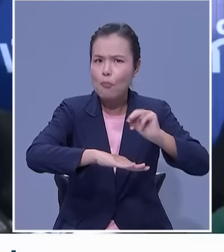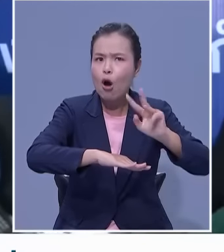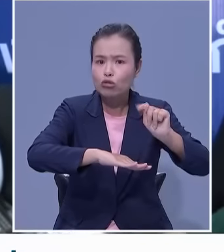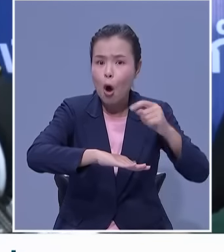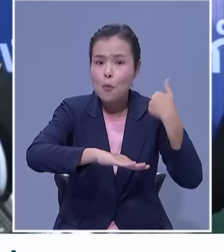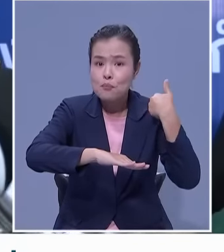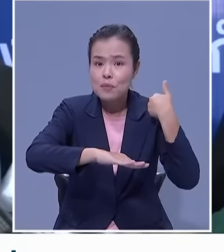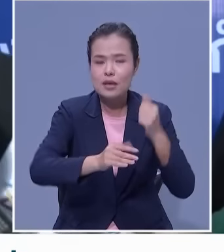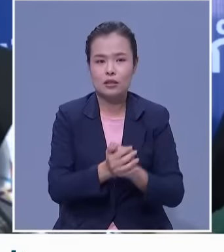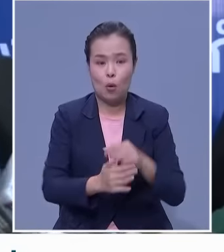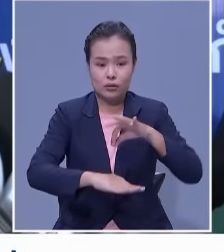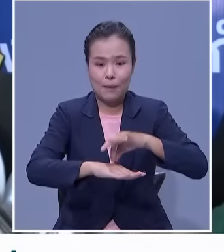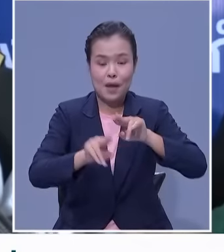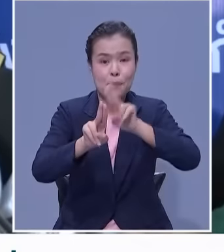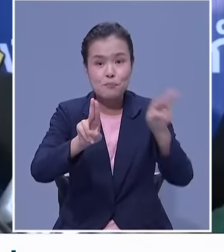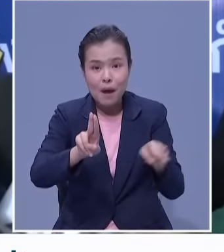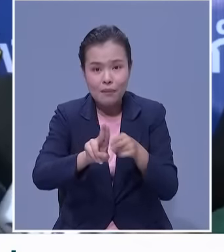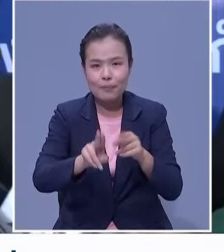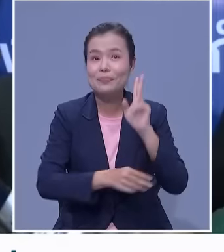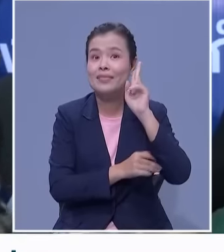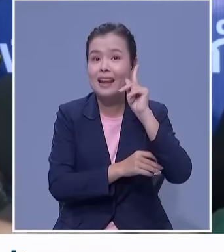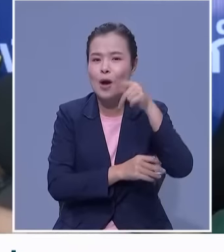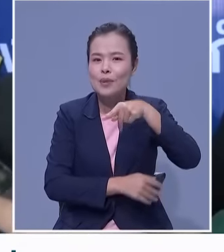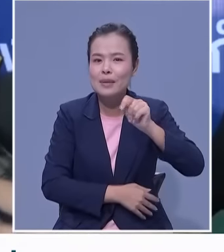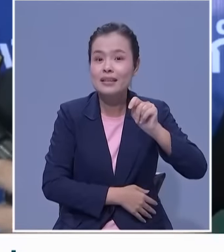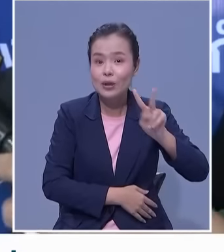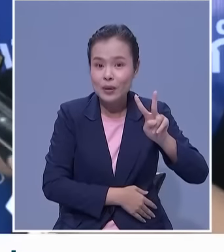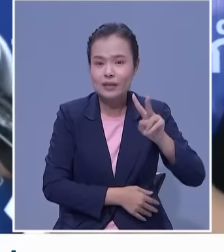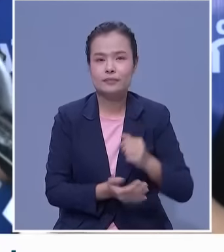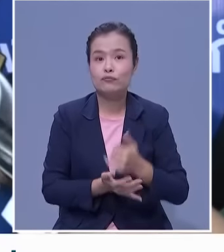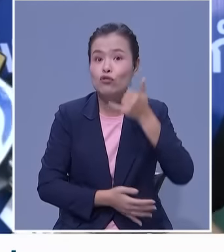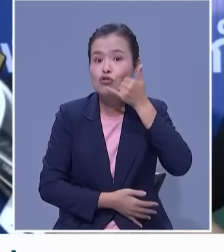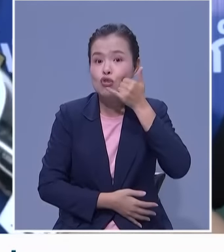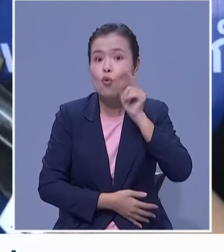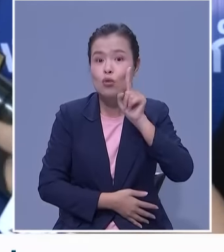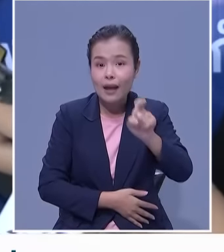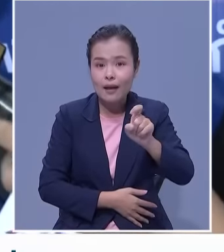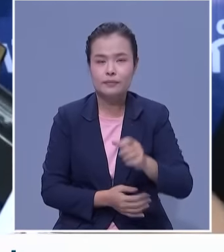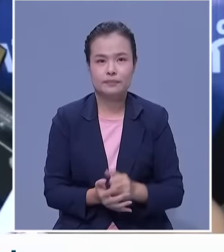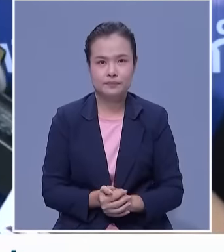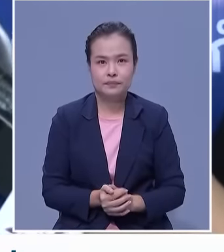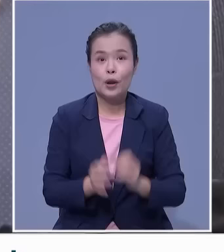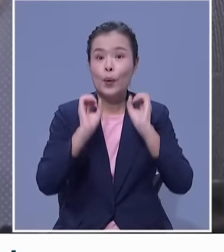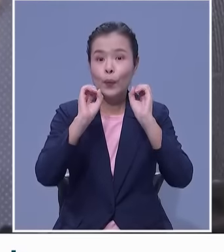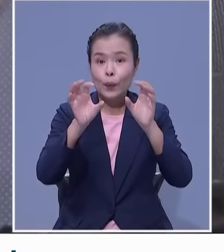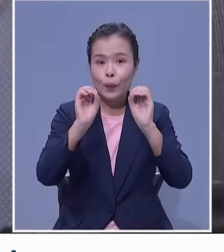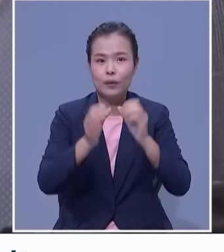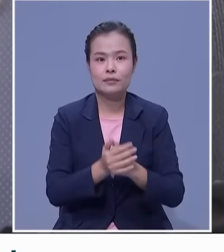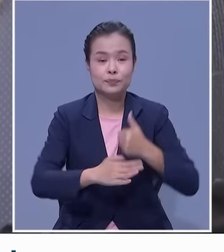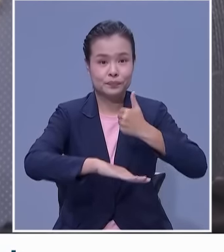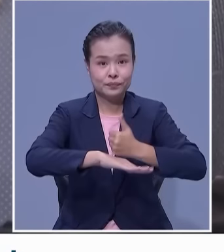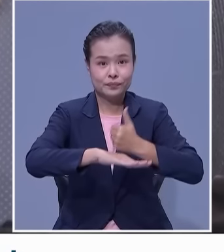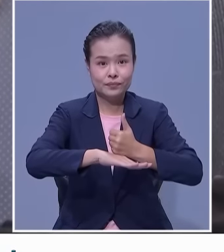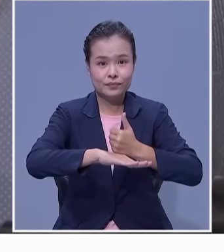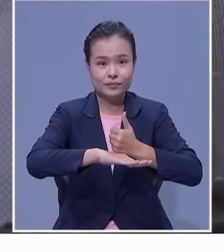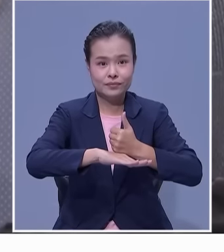นึงในโควต้าของพลังประชารัฐทีนี้ทีมข่าวของเรานะคะคุณนงนพัฒโทรสอบถามอาจารย์แหม่มนรมนพิณโยสินวัตหัวหน้าพรรค